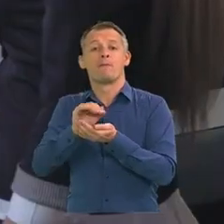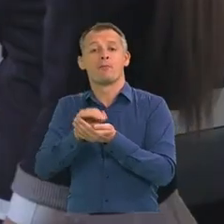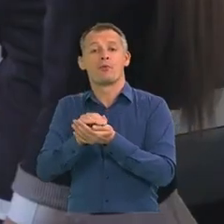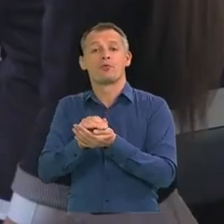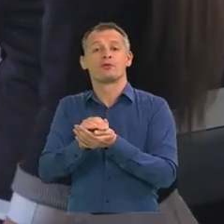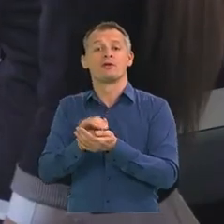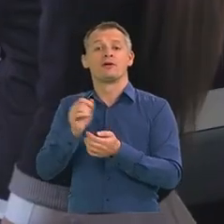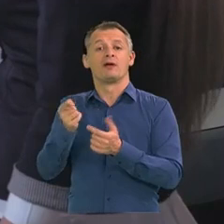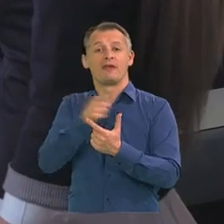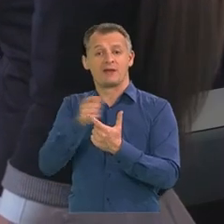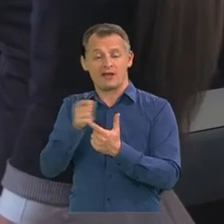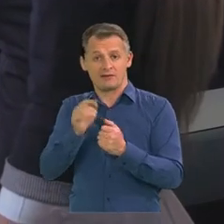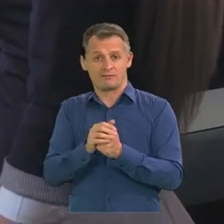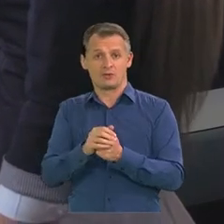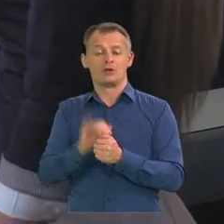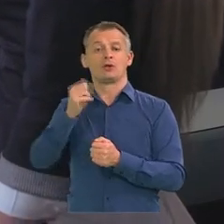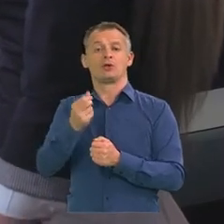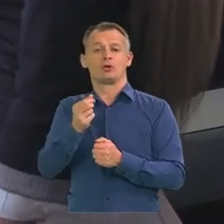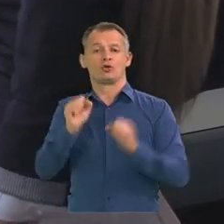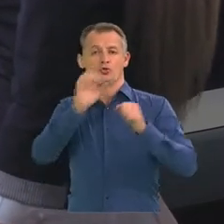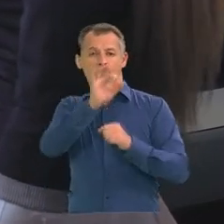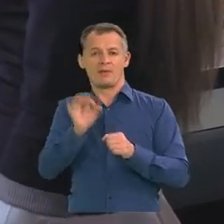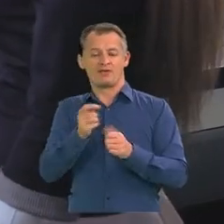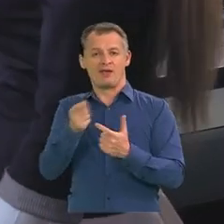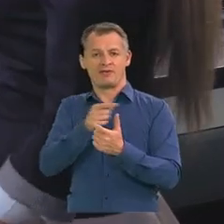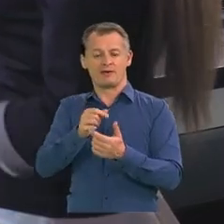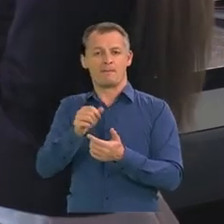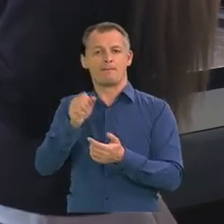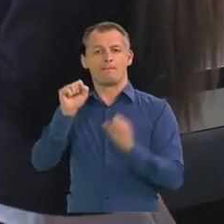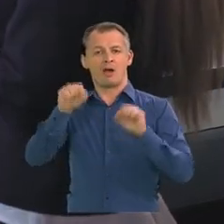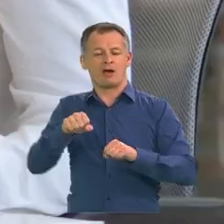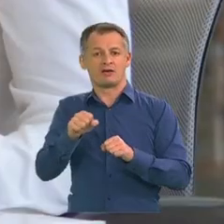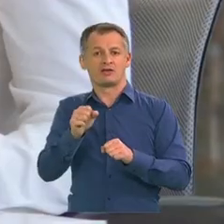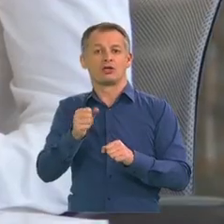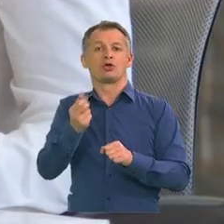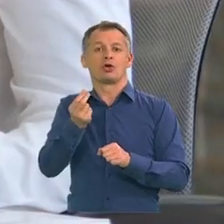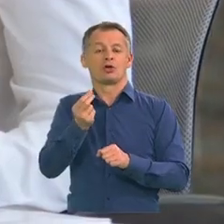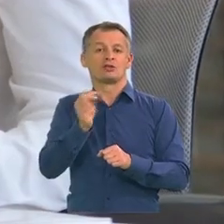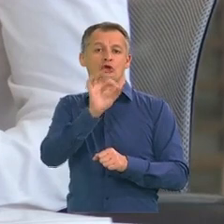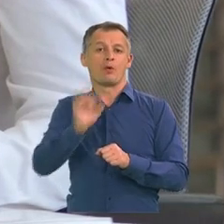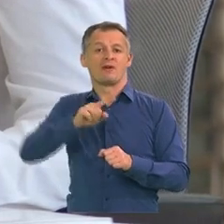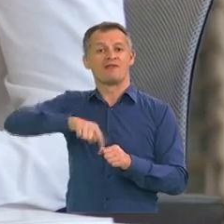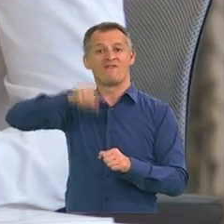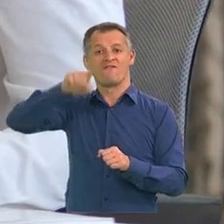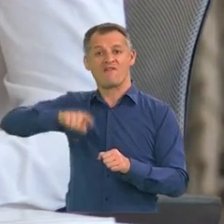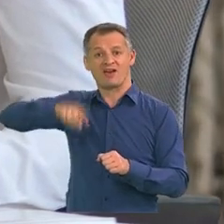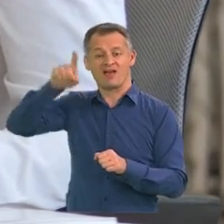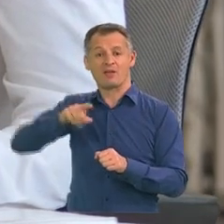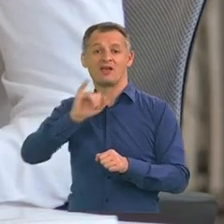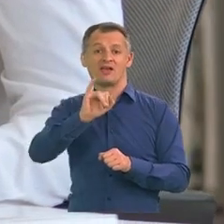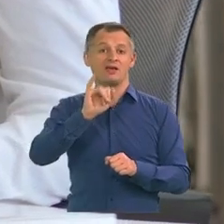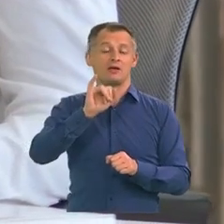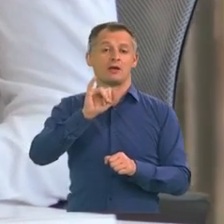Dobânda interbancară este baza de calcul pentru dobânda variabilă. Fie că vorbim de robor, fie că vorbim de